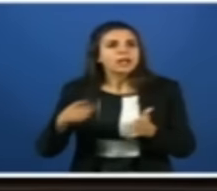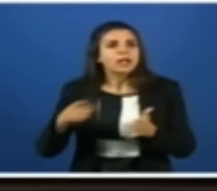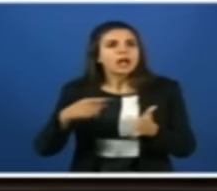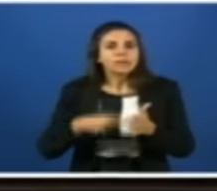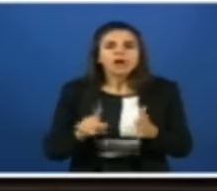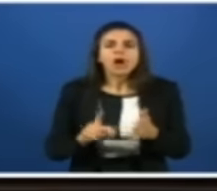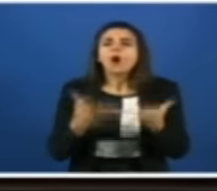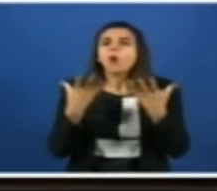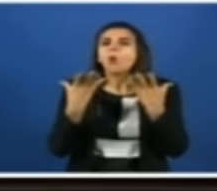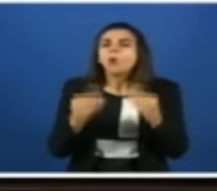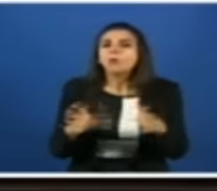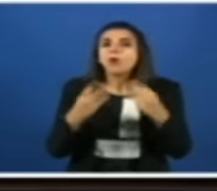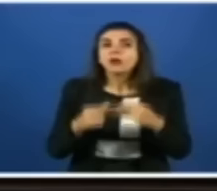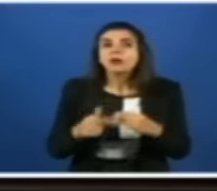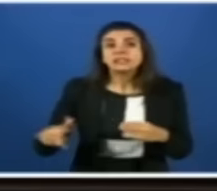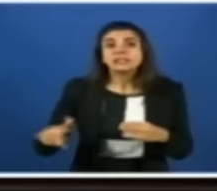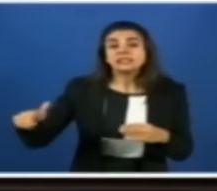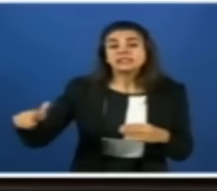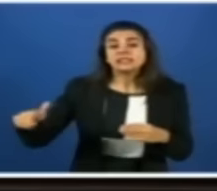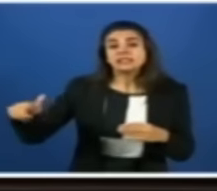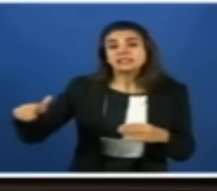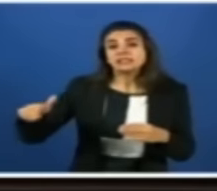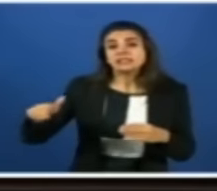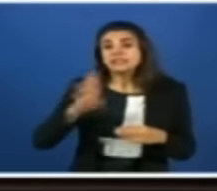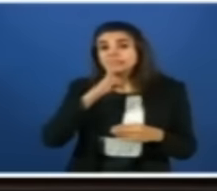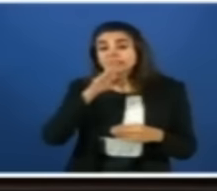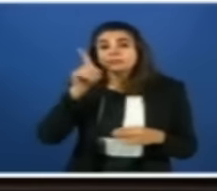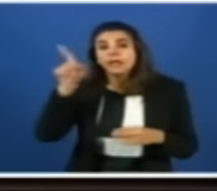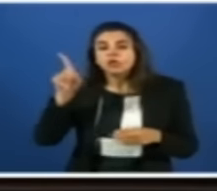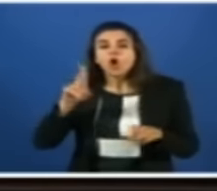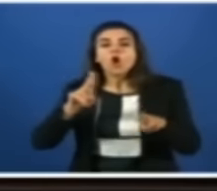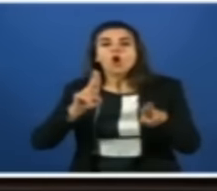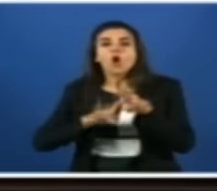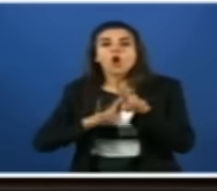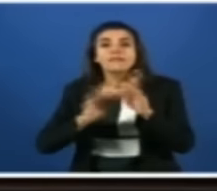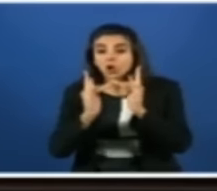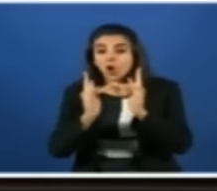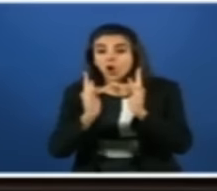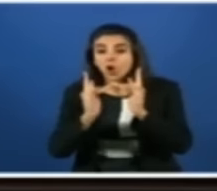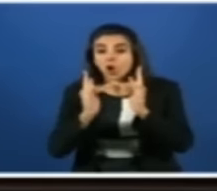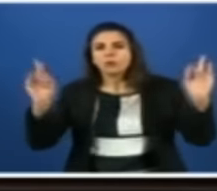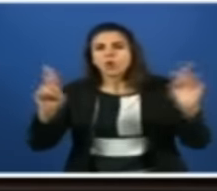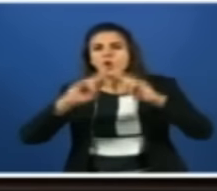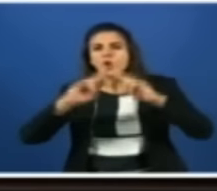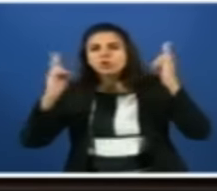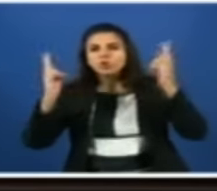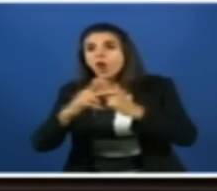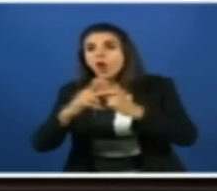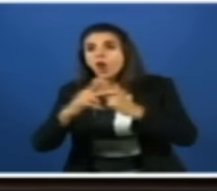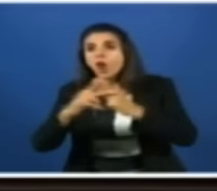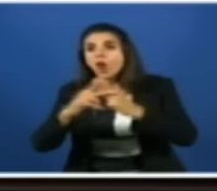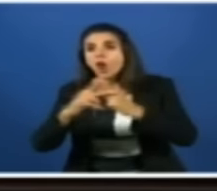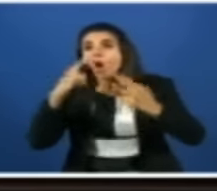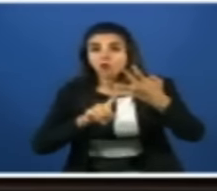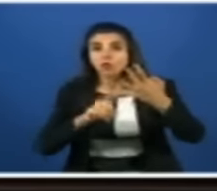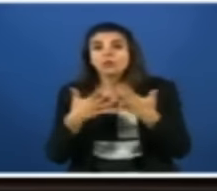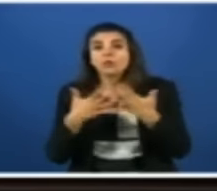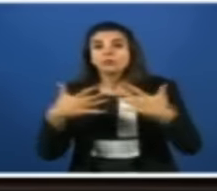yapılamayan İzmit Körfez Köprüsü'nü, dünyanın 4. büyük köprüsünü